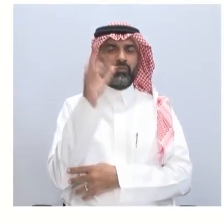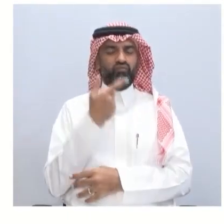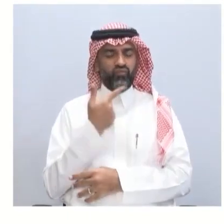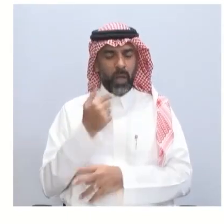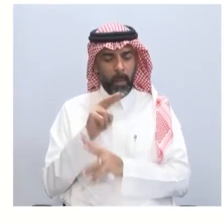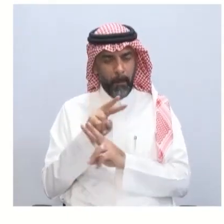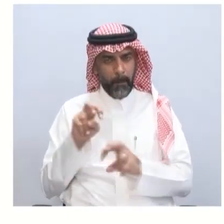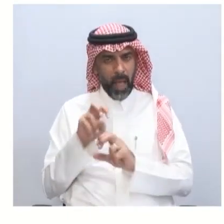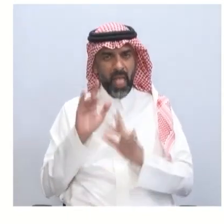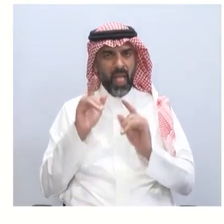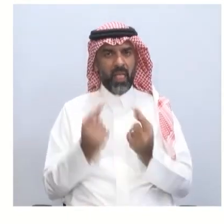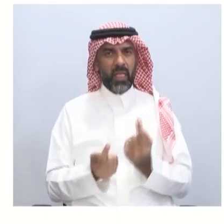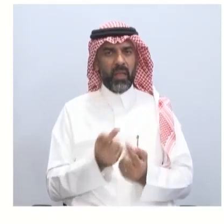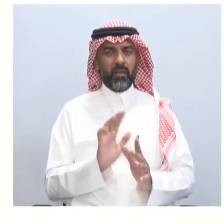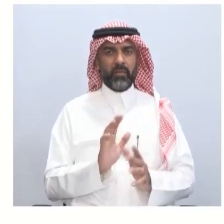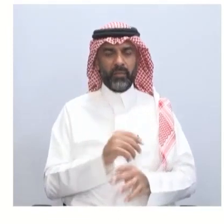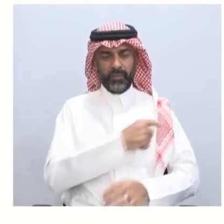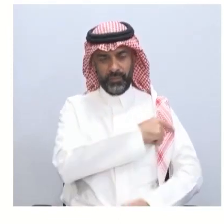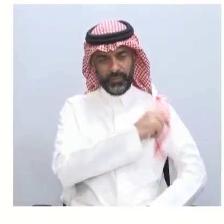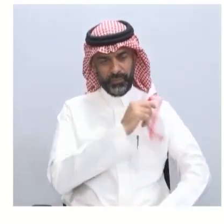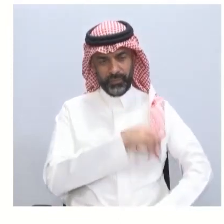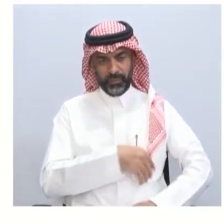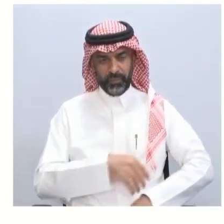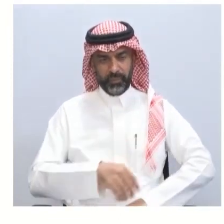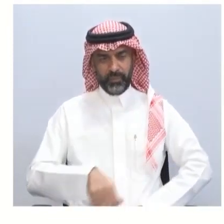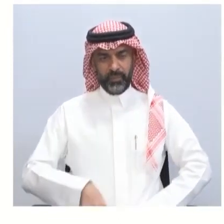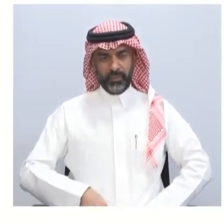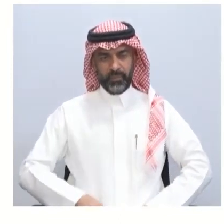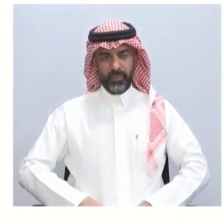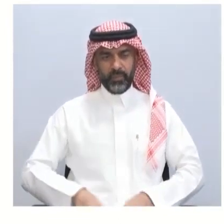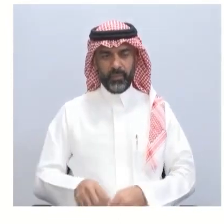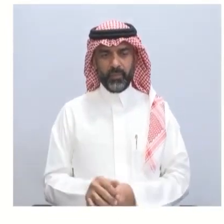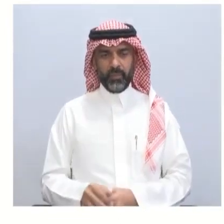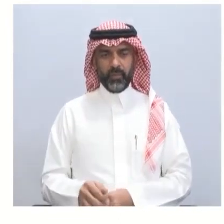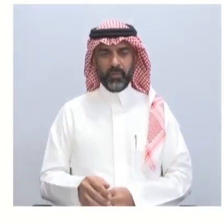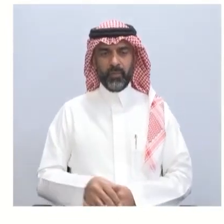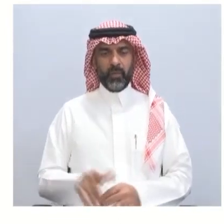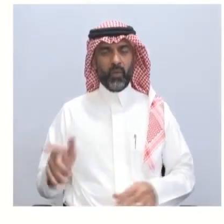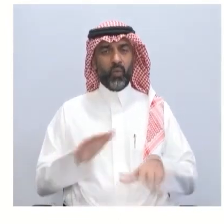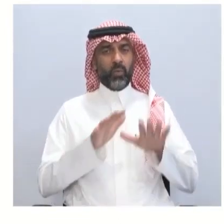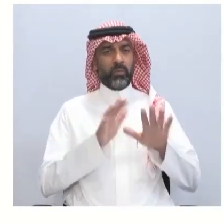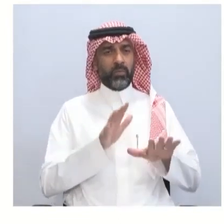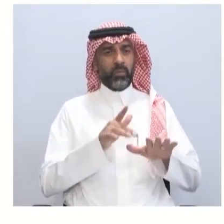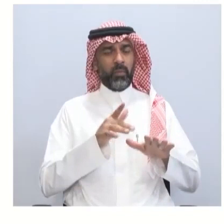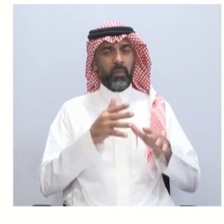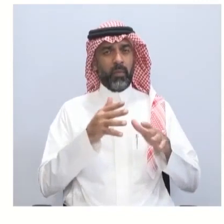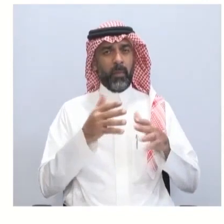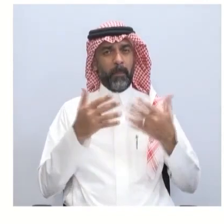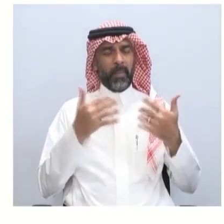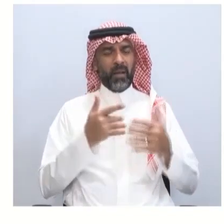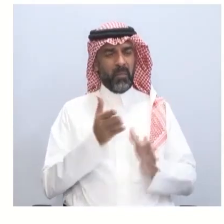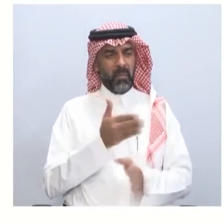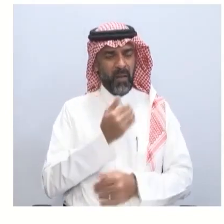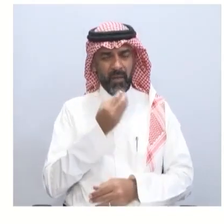لاحظوا ذكر او ما نقله يقوت الحموي بما ذكرناه سابقا احسنتم